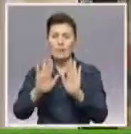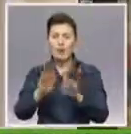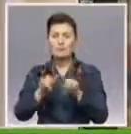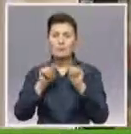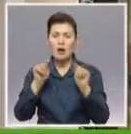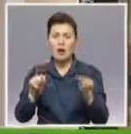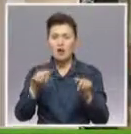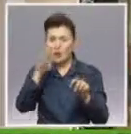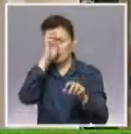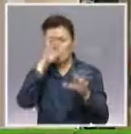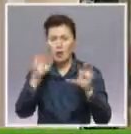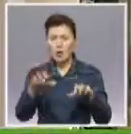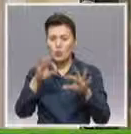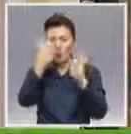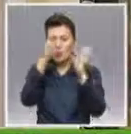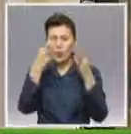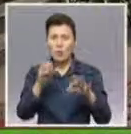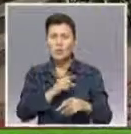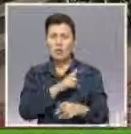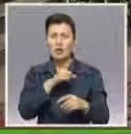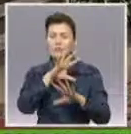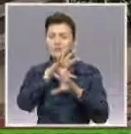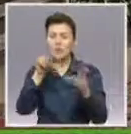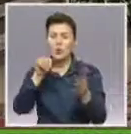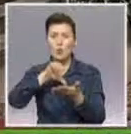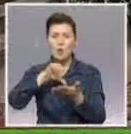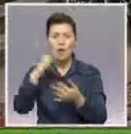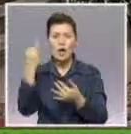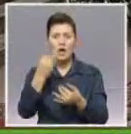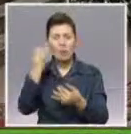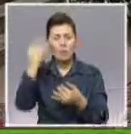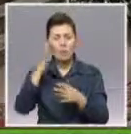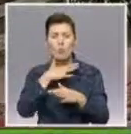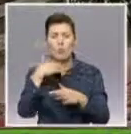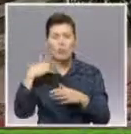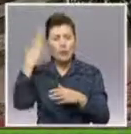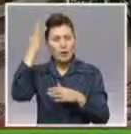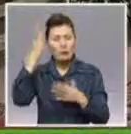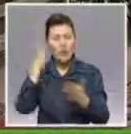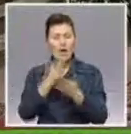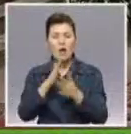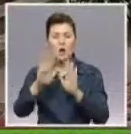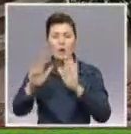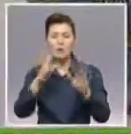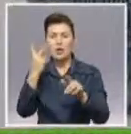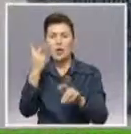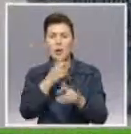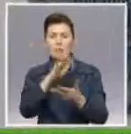тұсаукесеріне өнер және қоғам қайраткерлері қатысты. Тарихи мол мағлұматтармен таныстыратын көрме